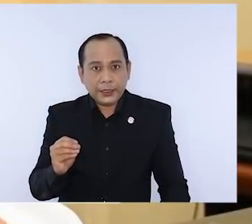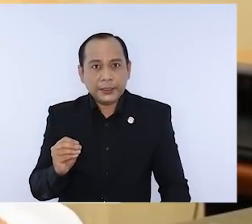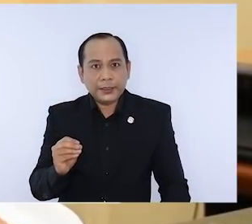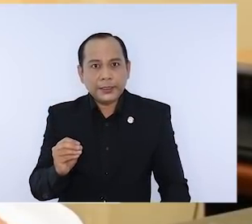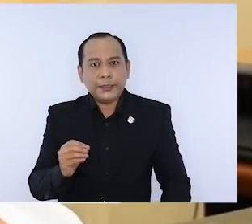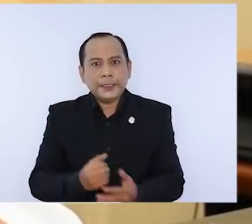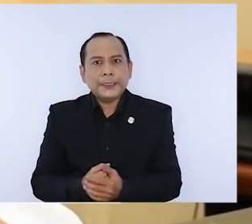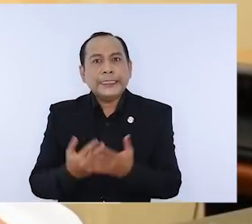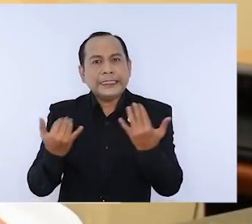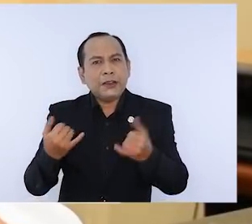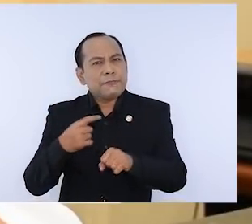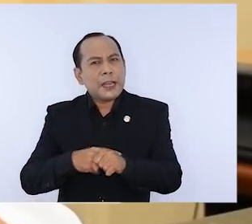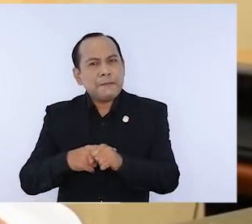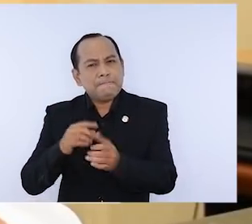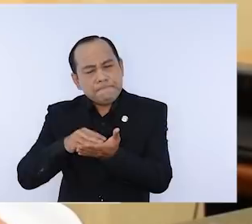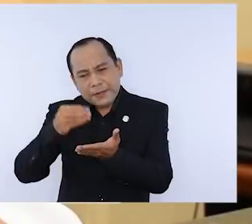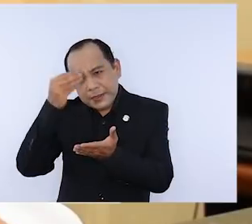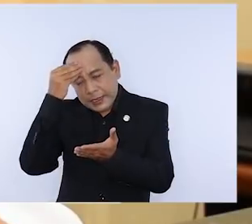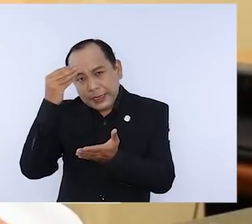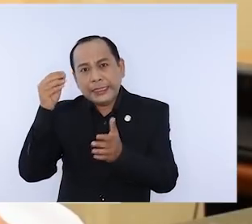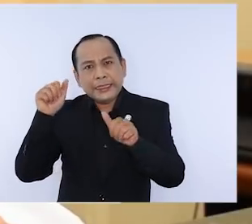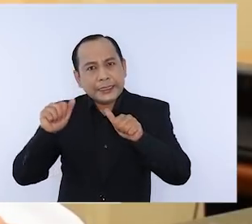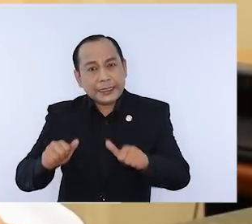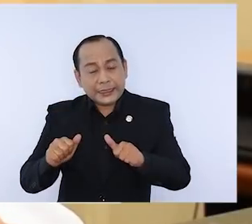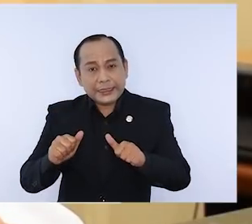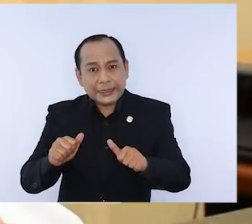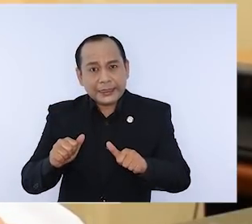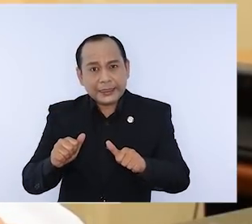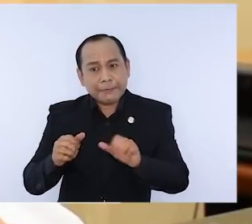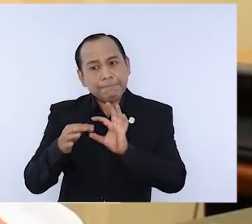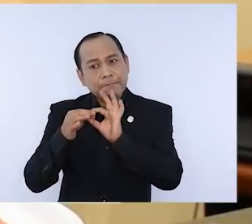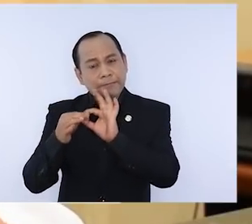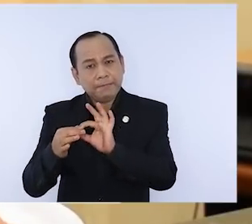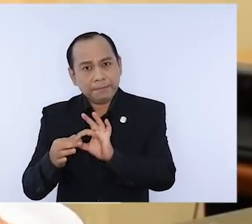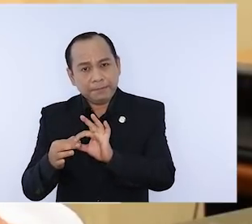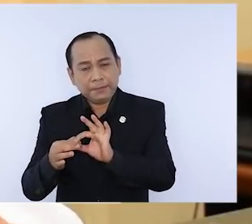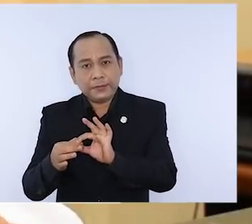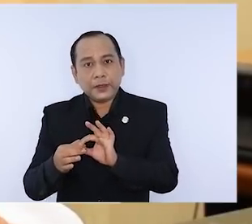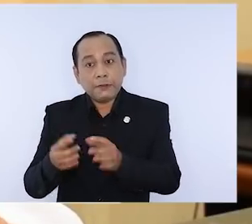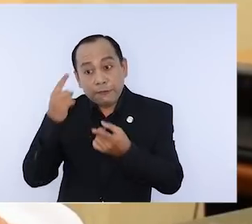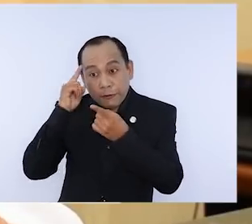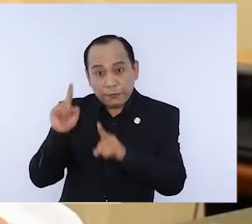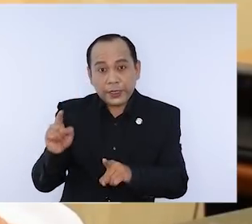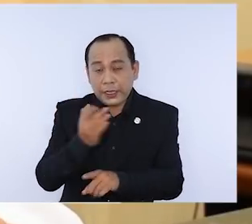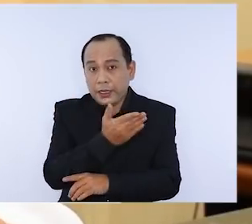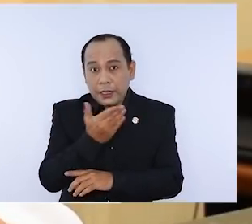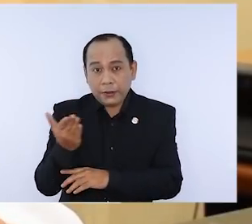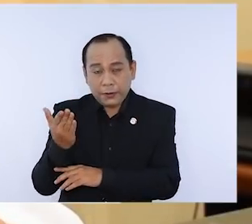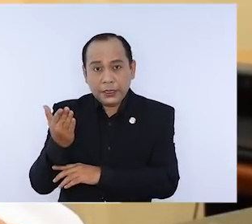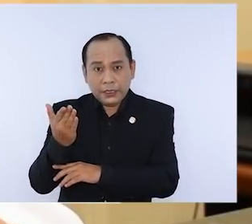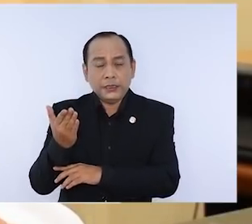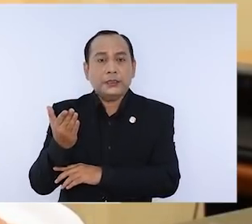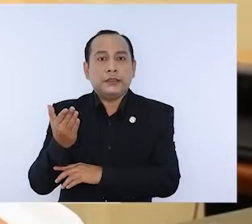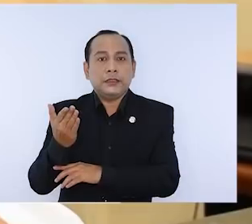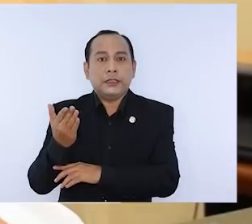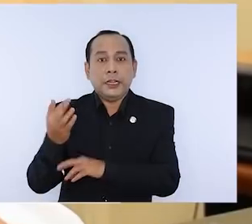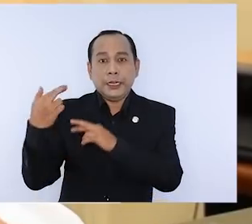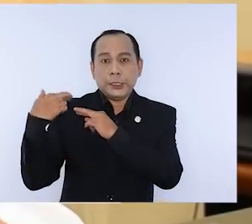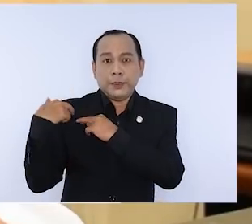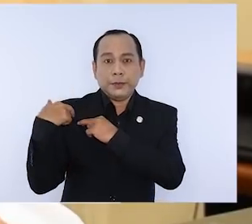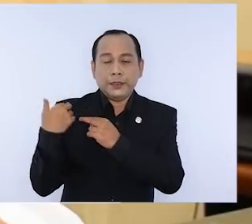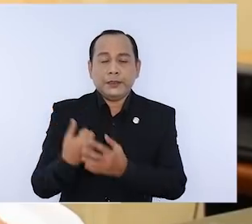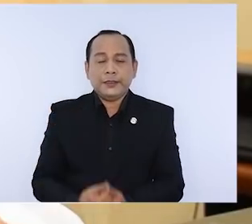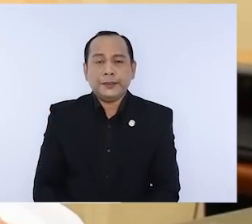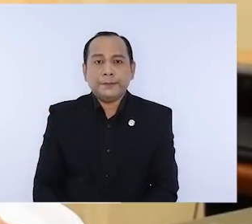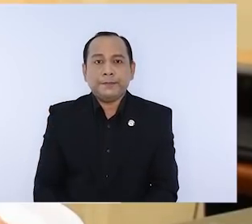napapanahong kaalaman na may malaking kinalaman po sa ikatutupad natin ng ating mga